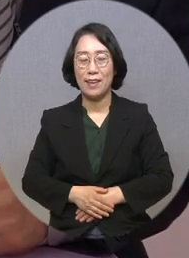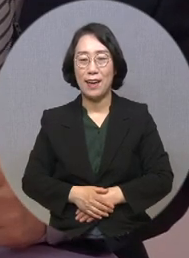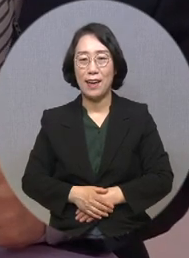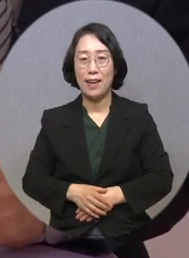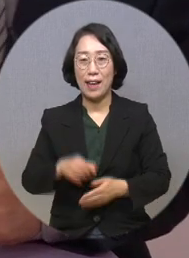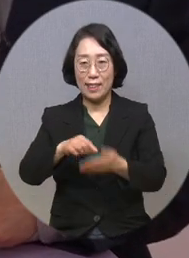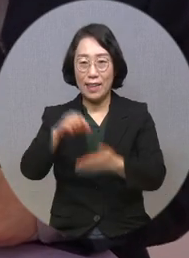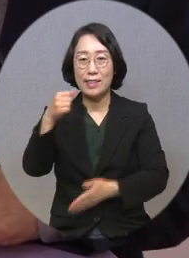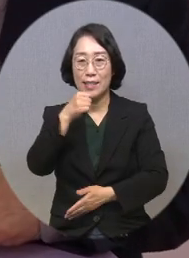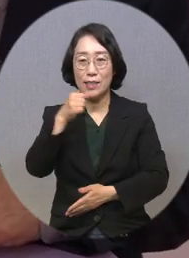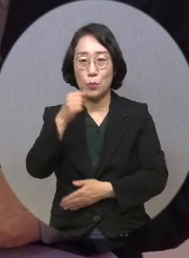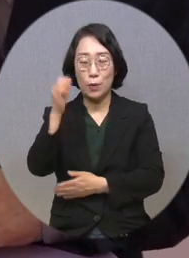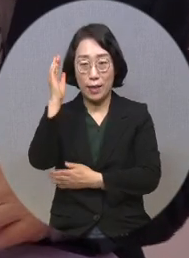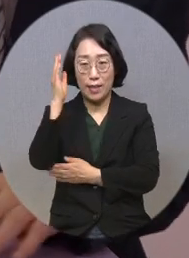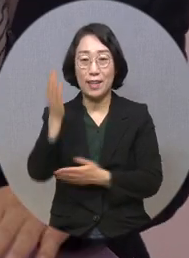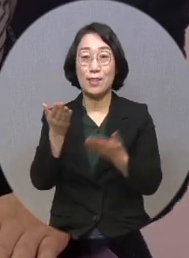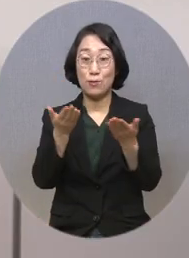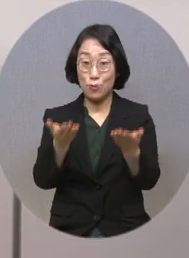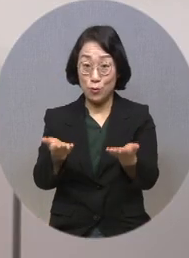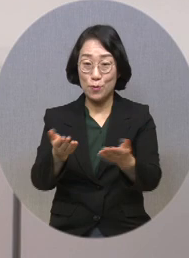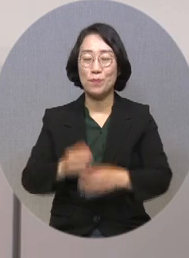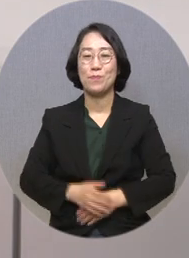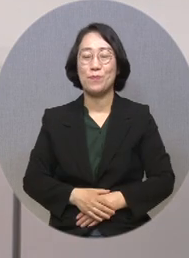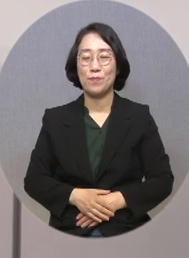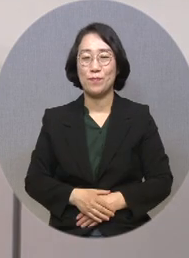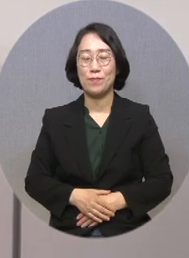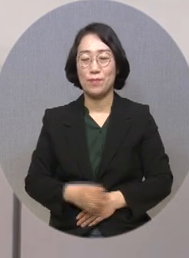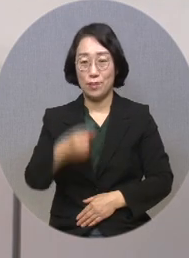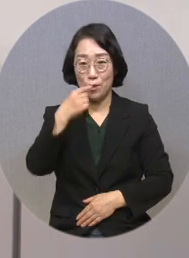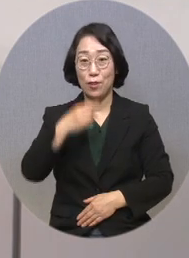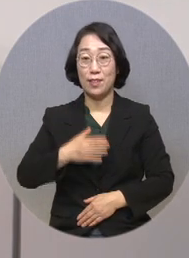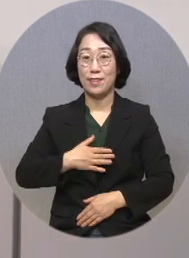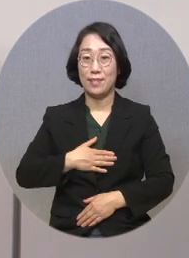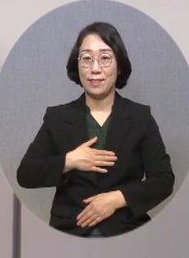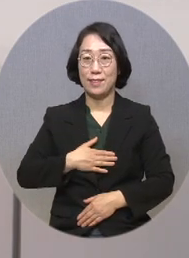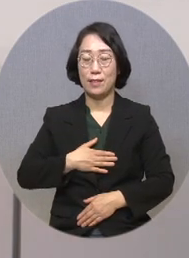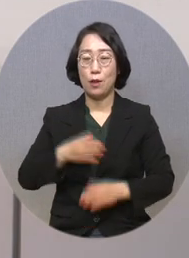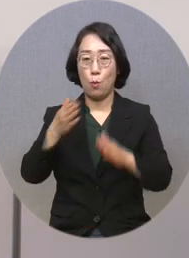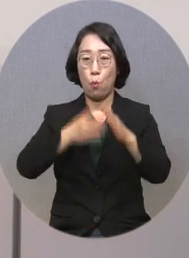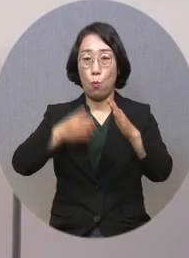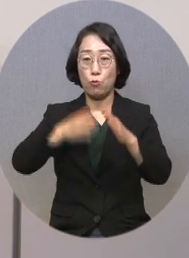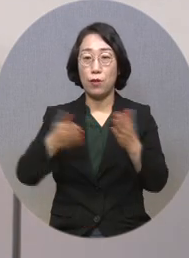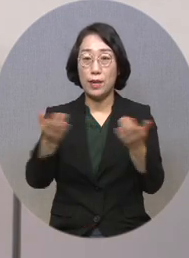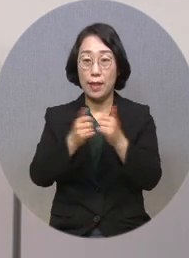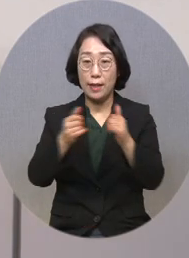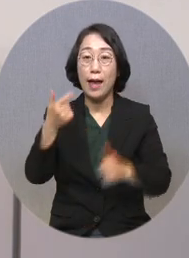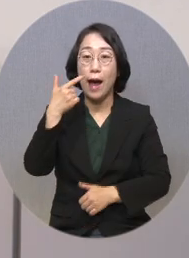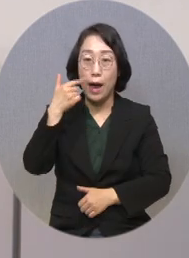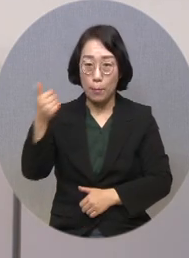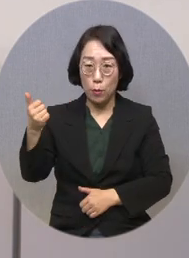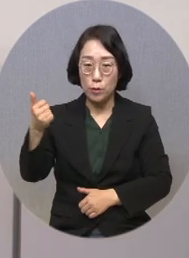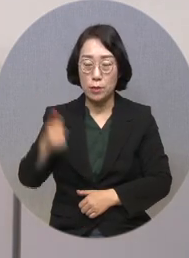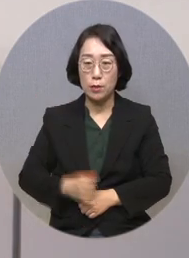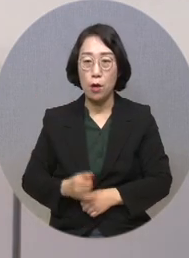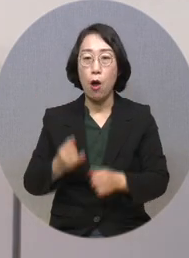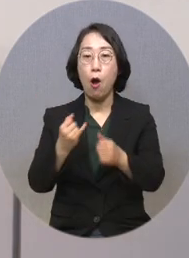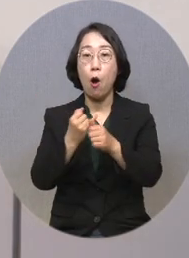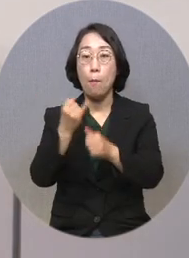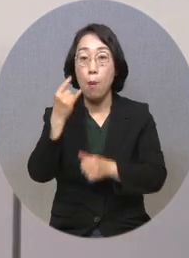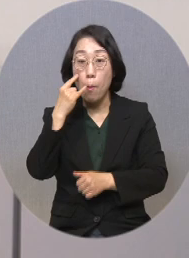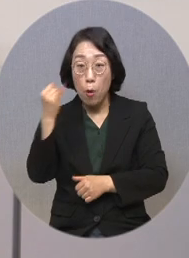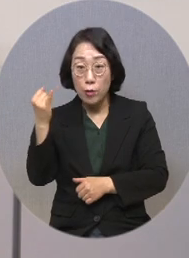좀 자기소개를 좀 부탁드리겠습니다. 네, 저는 공무원인 아버님과 가정주부인 어머니